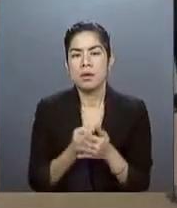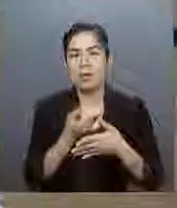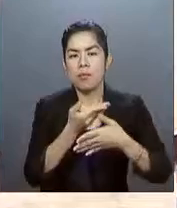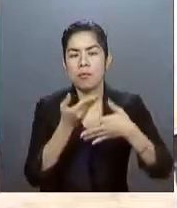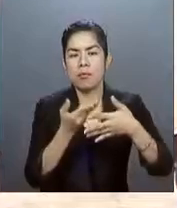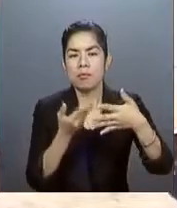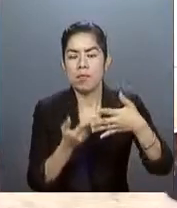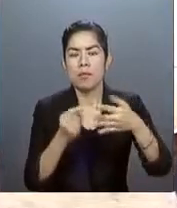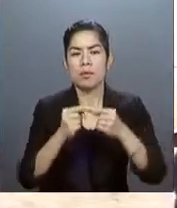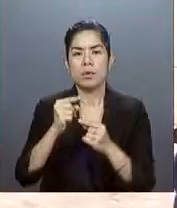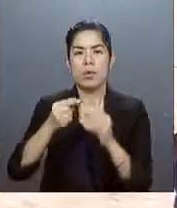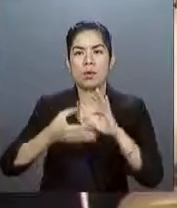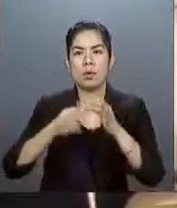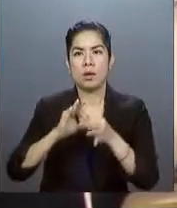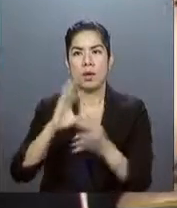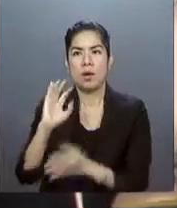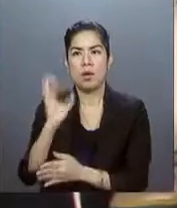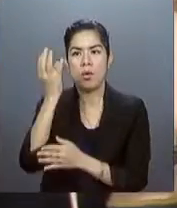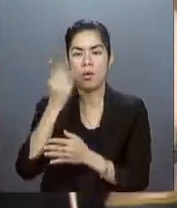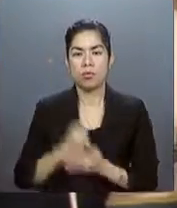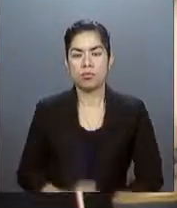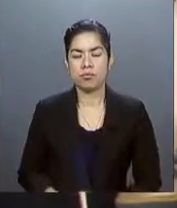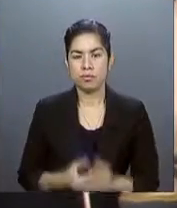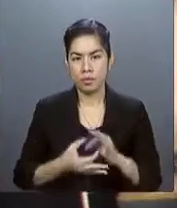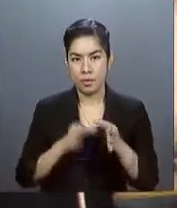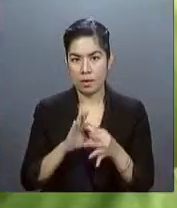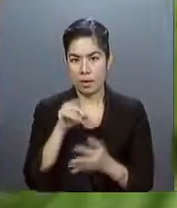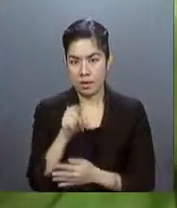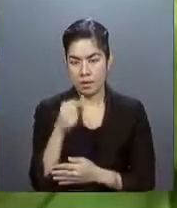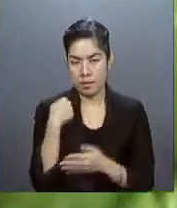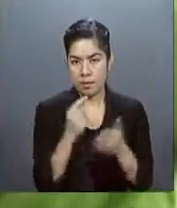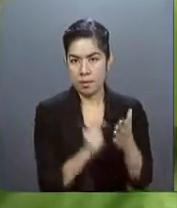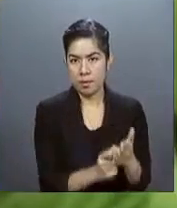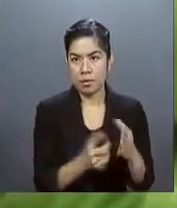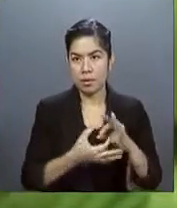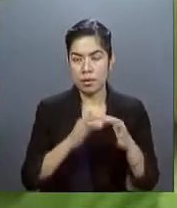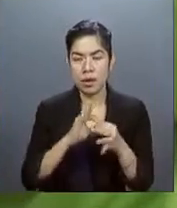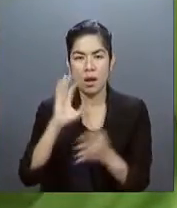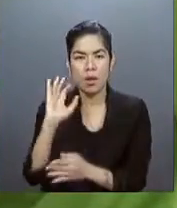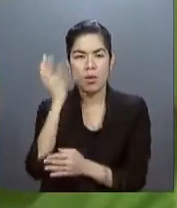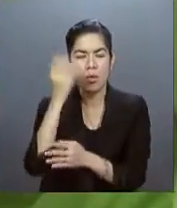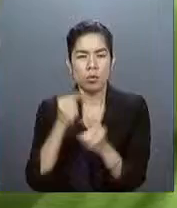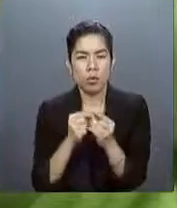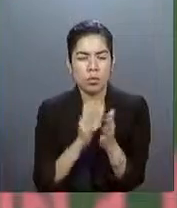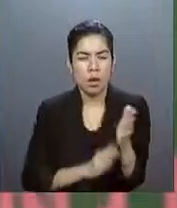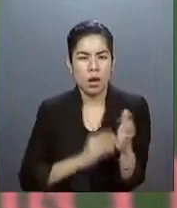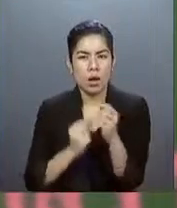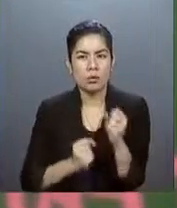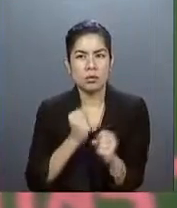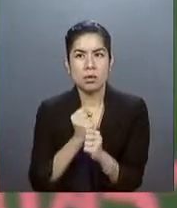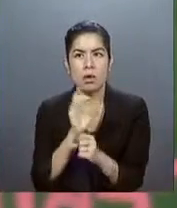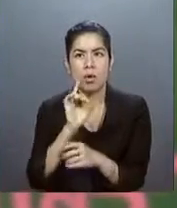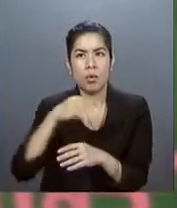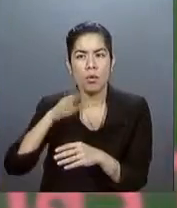ในปี2024ซึ่งกีฬาชนิดนี้เคยบรรจุอยู่ในโอลิมปิกเกมครั้งแรกเมื่อ116ปีที่แล้วที่ประเทศฝรั่งเศส